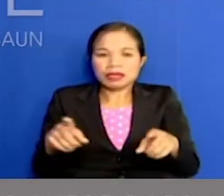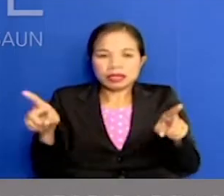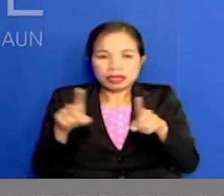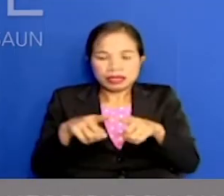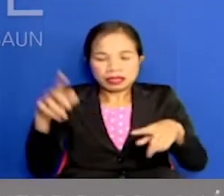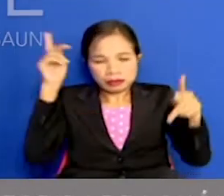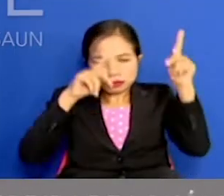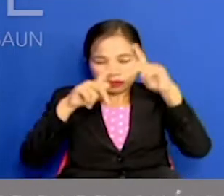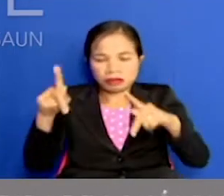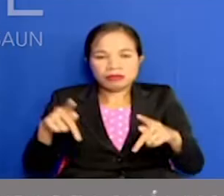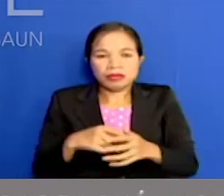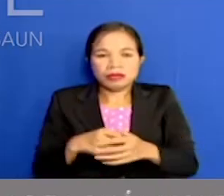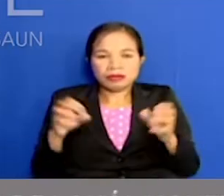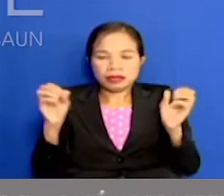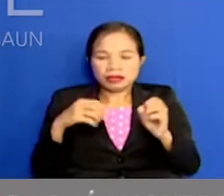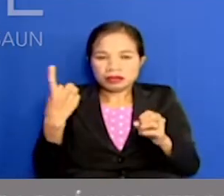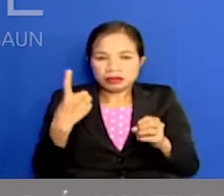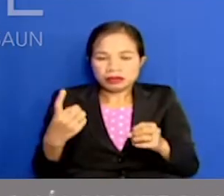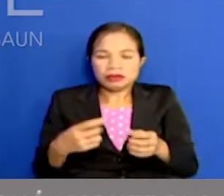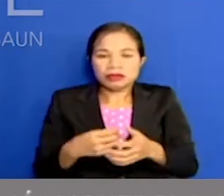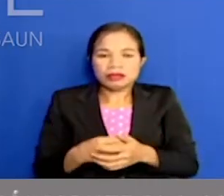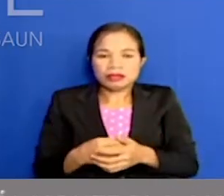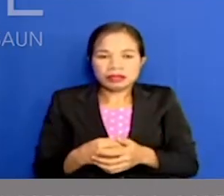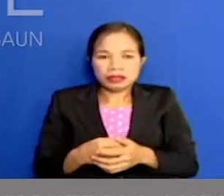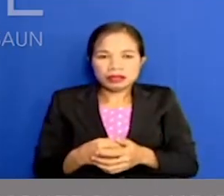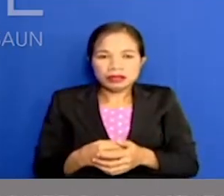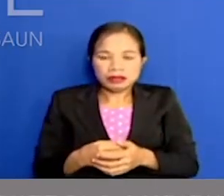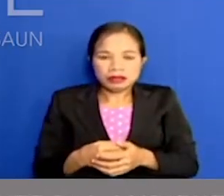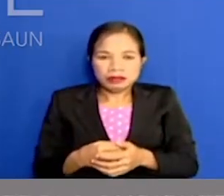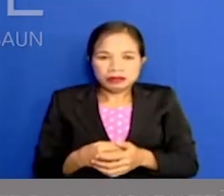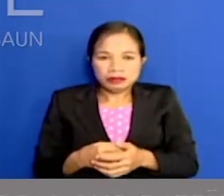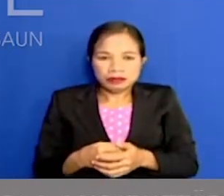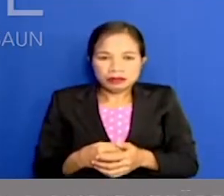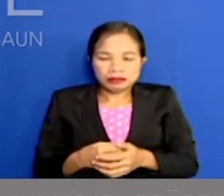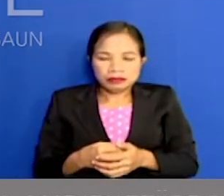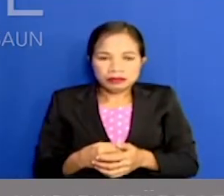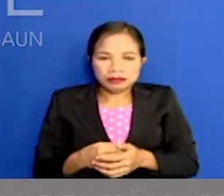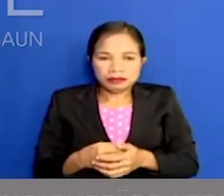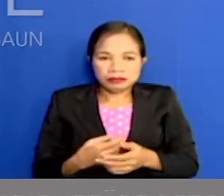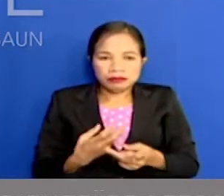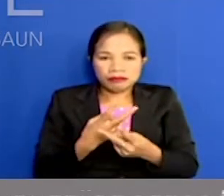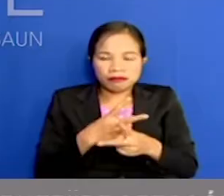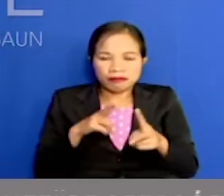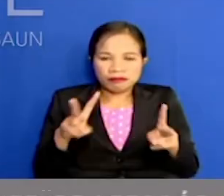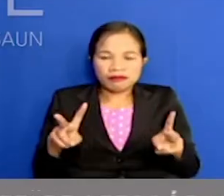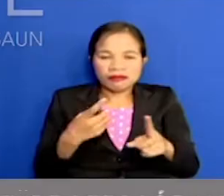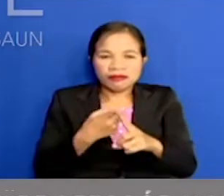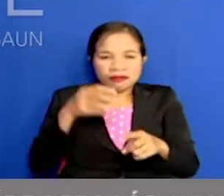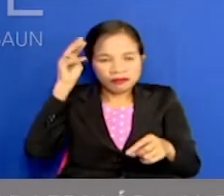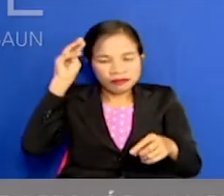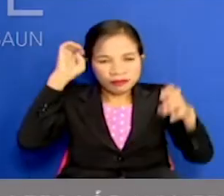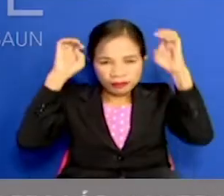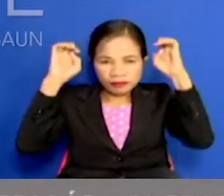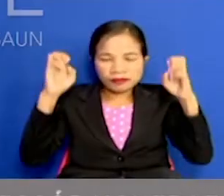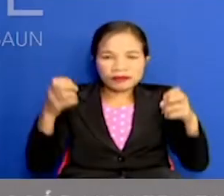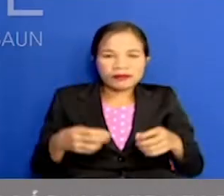nebe maka musu laos de ia voluntari sir nebe maka foi nada ku musu de pois de circular ida maus minister da edukasau